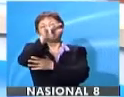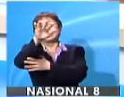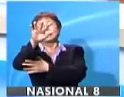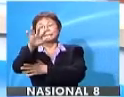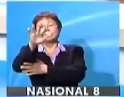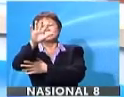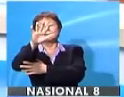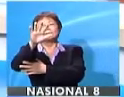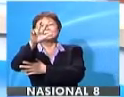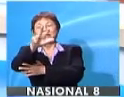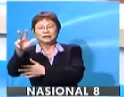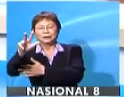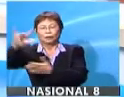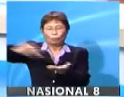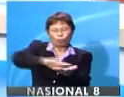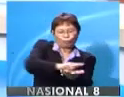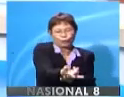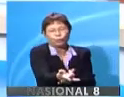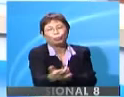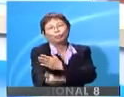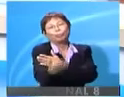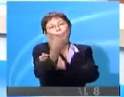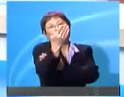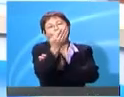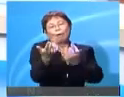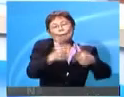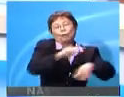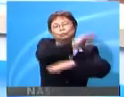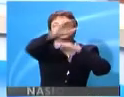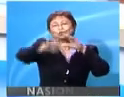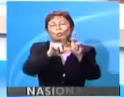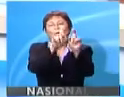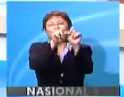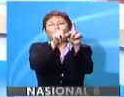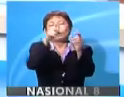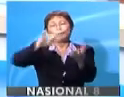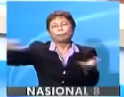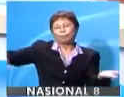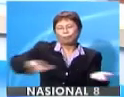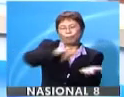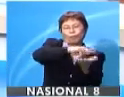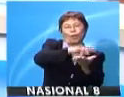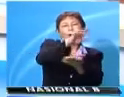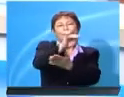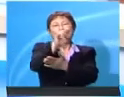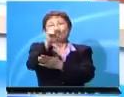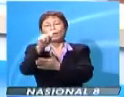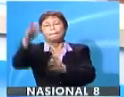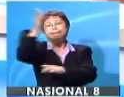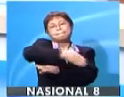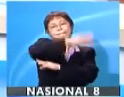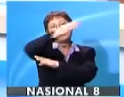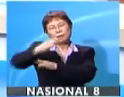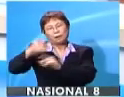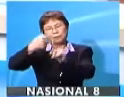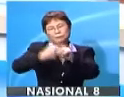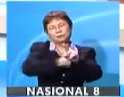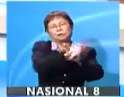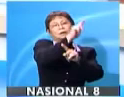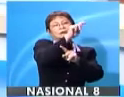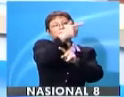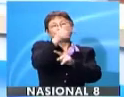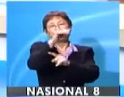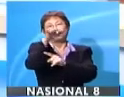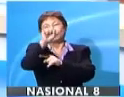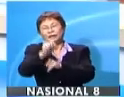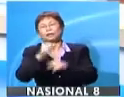MH3553 tergelincir pagi tadi. Insiden menyebabkan kesemua 11 penerbangan ke Mukah dibatalkan, antaranya dari Tanjung